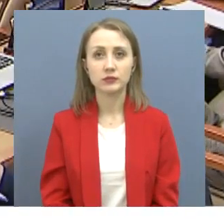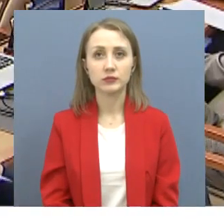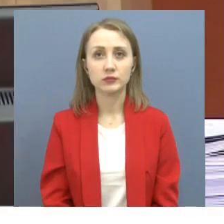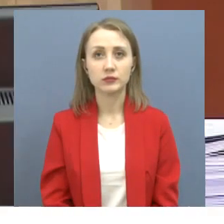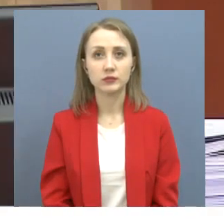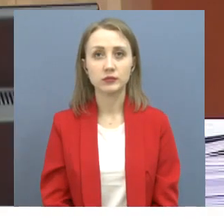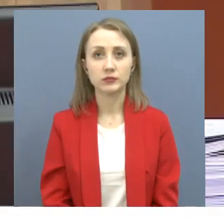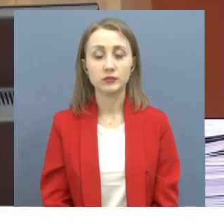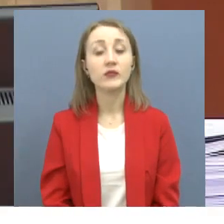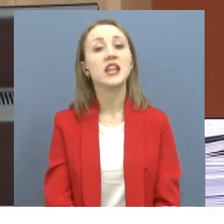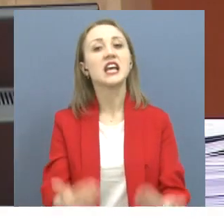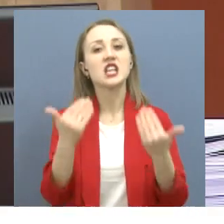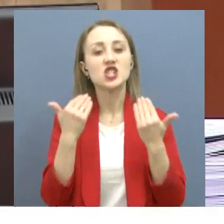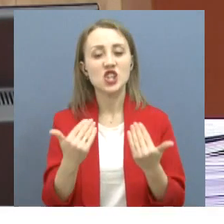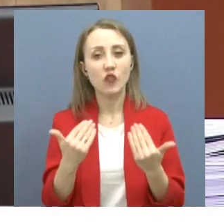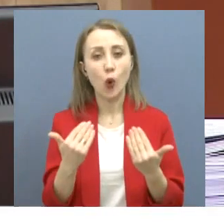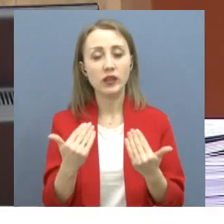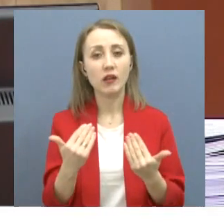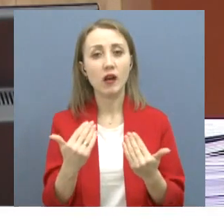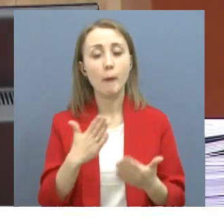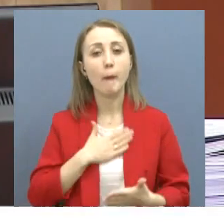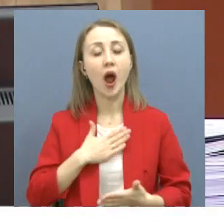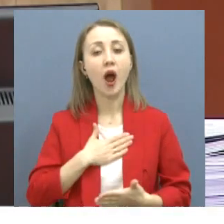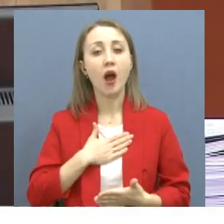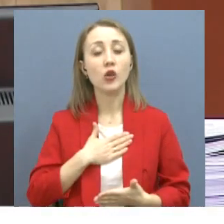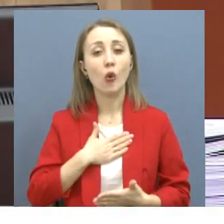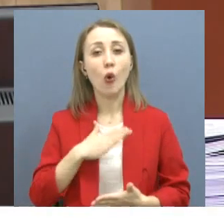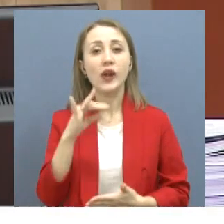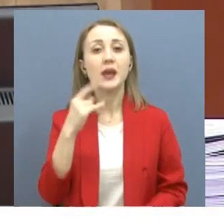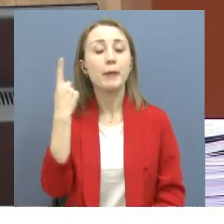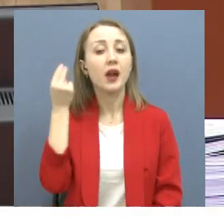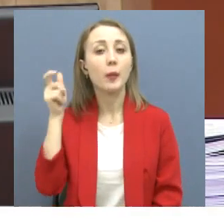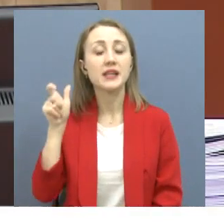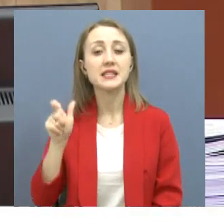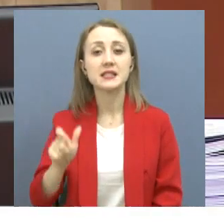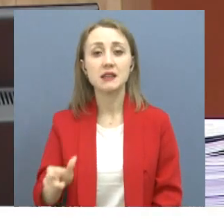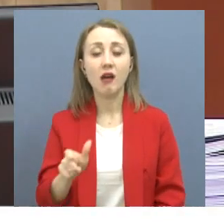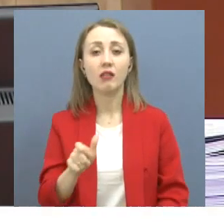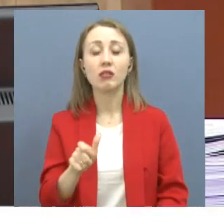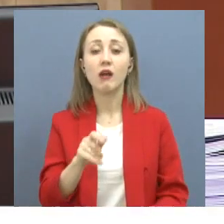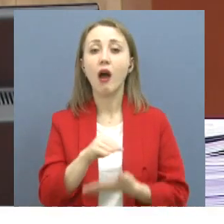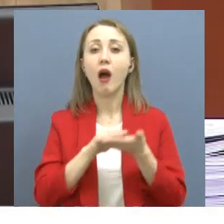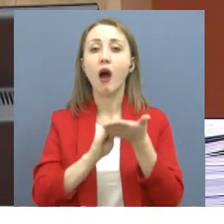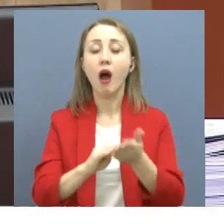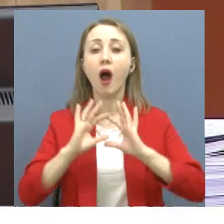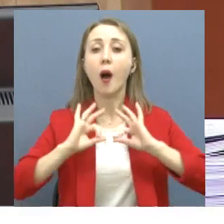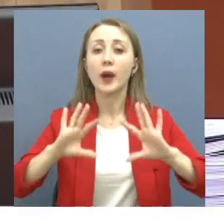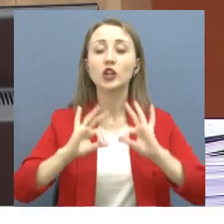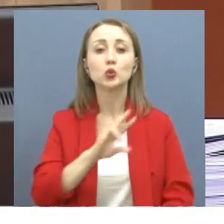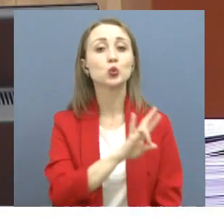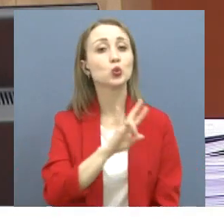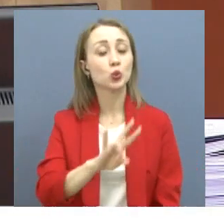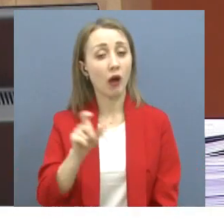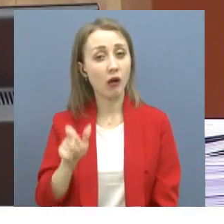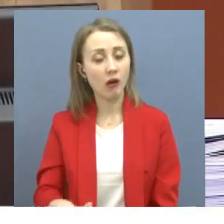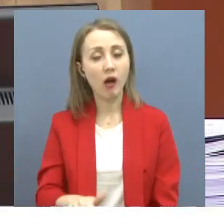Безусловно, сегодняшнее обращение первого президента Казахстана Нурсултана Абишевича Назарбаева